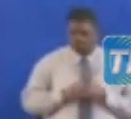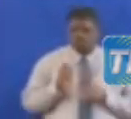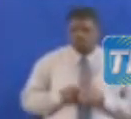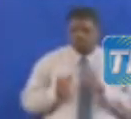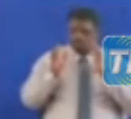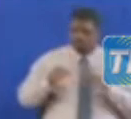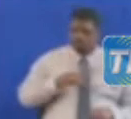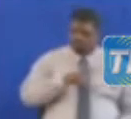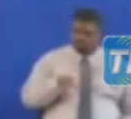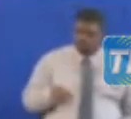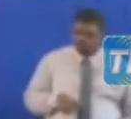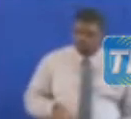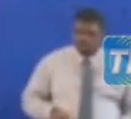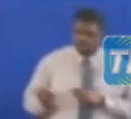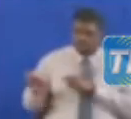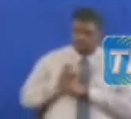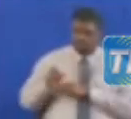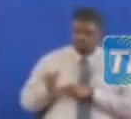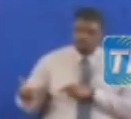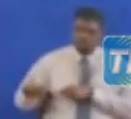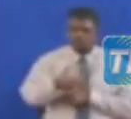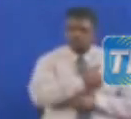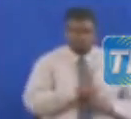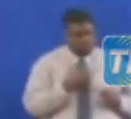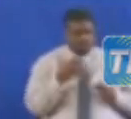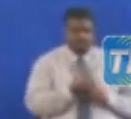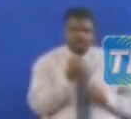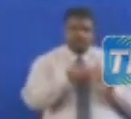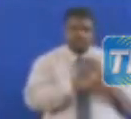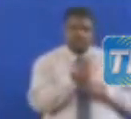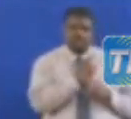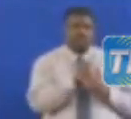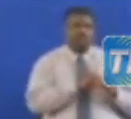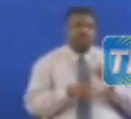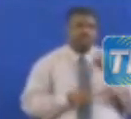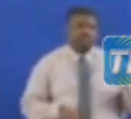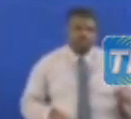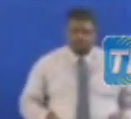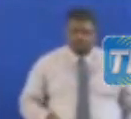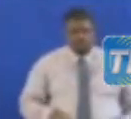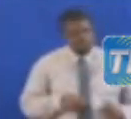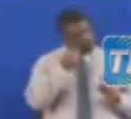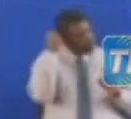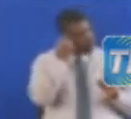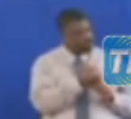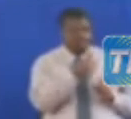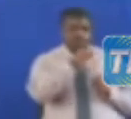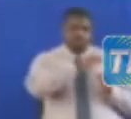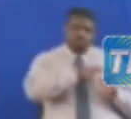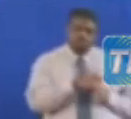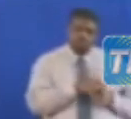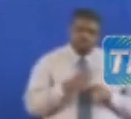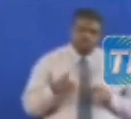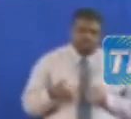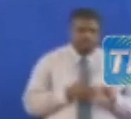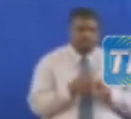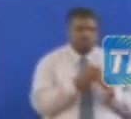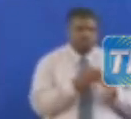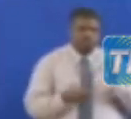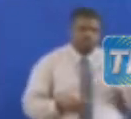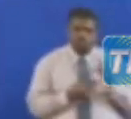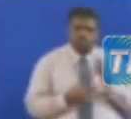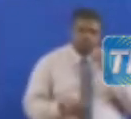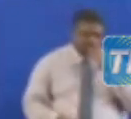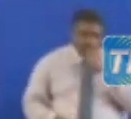za wakuu wa mikoa zisimamie ukusanyaji wa mapato ya ndani ya halmashauri kwa kuhimiza matumizi ya mifumo ya